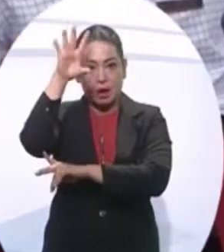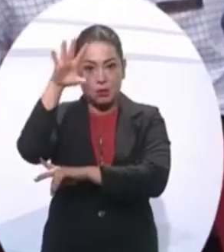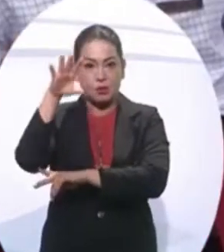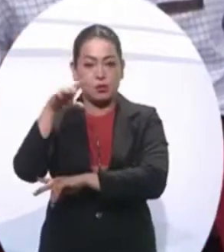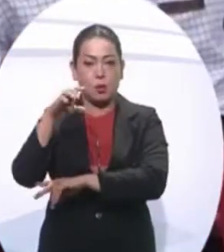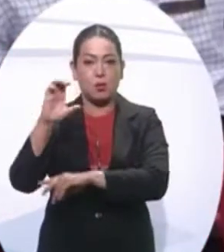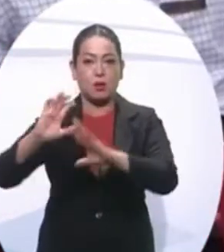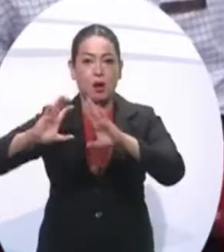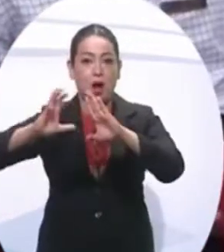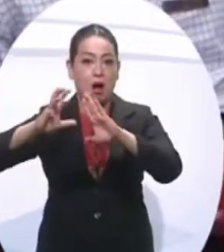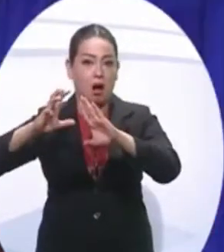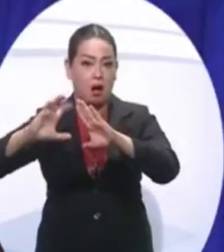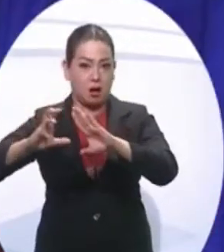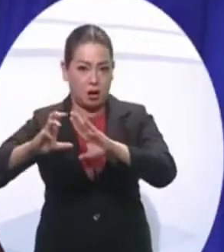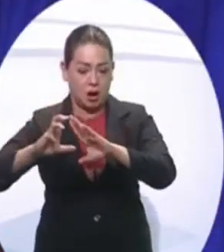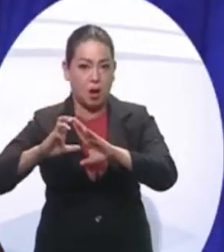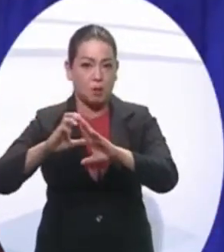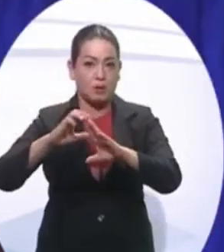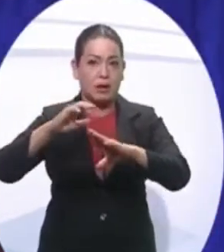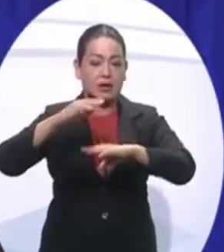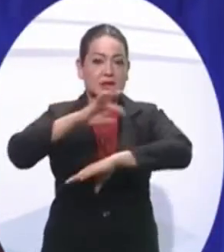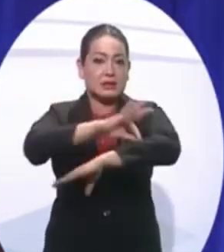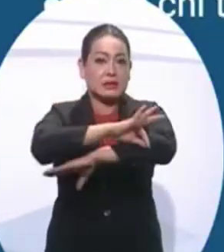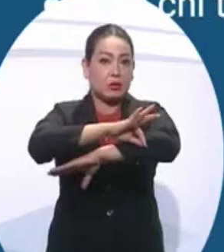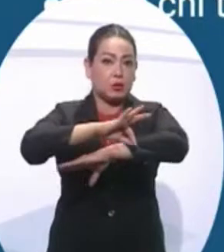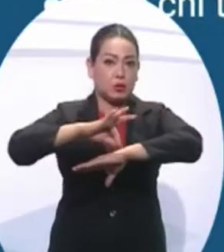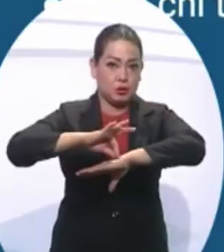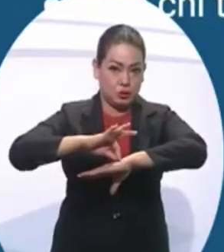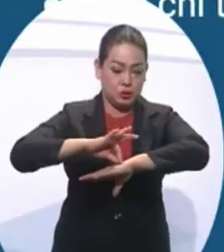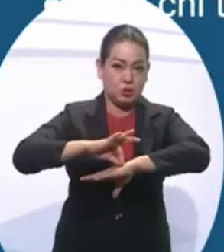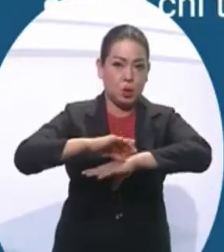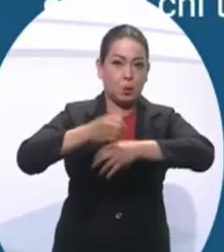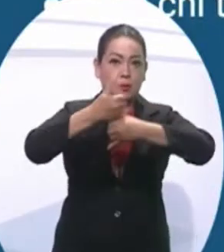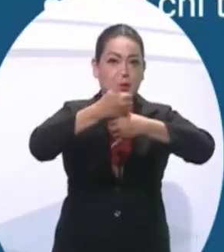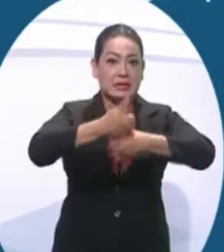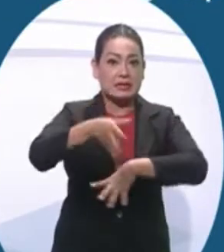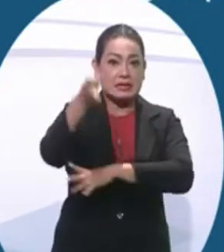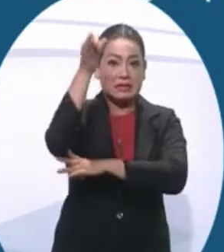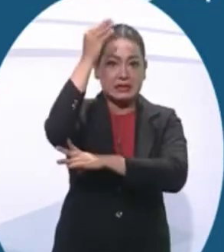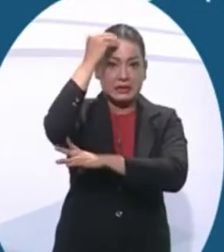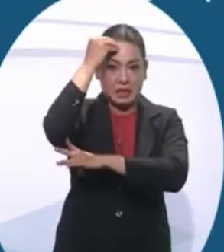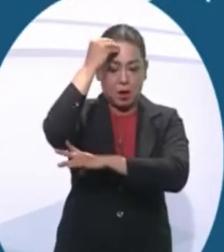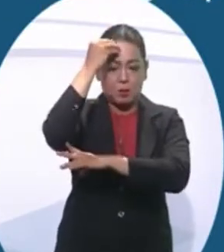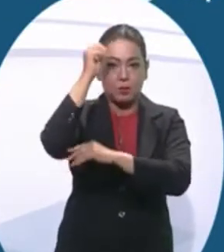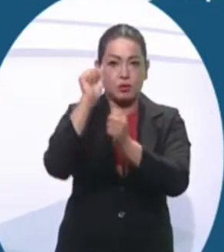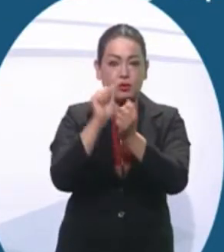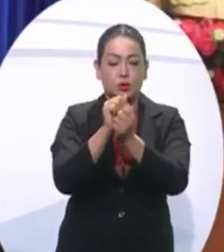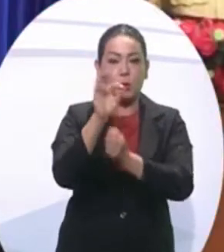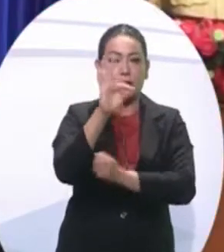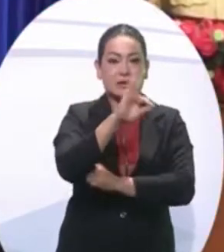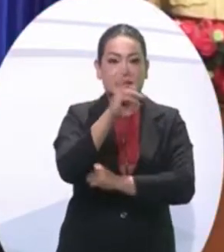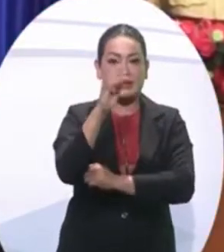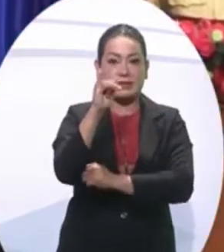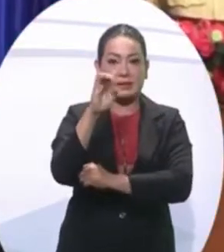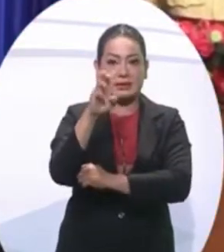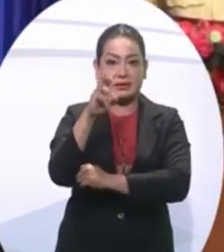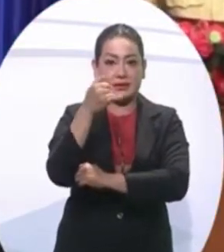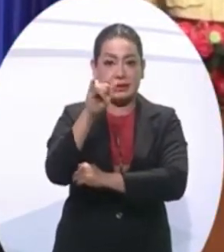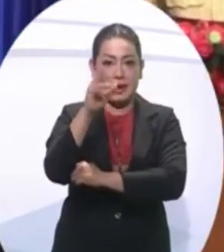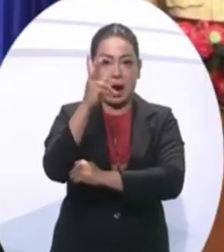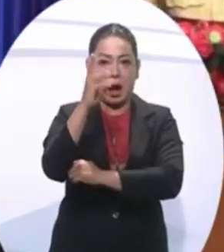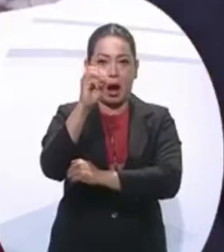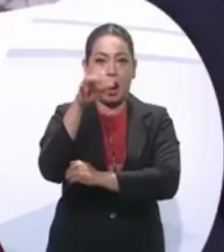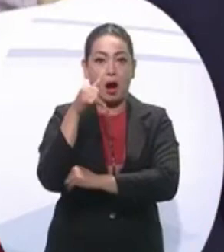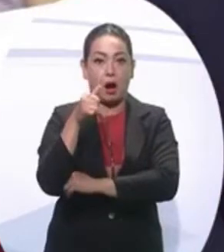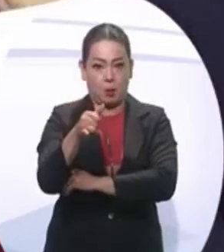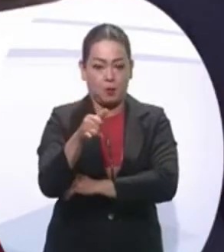xây dựng Kiến trúc liên ngành Sinh học liên ngành Xã hội học triết học chính trị học ra đời từ năm 2006 hiện nay số lượng tạp chí xuất bản